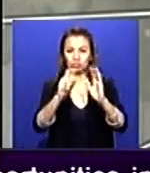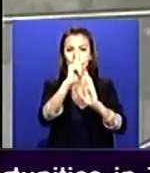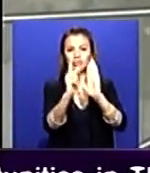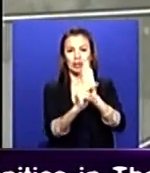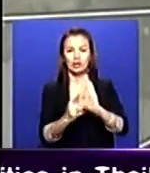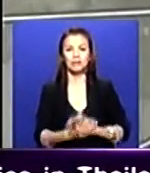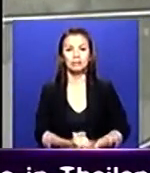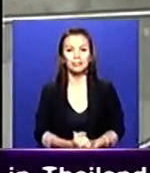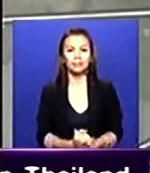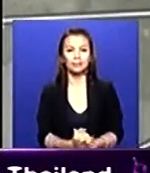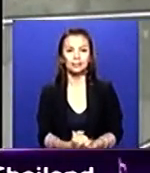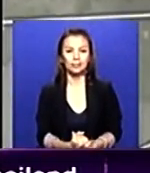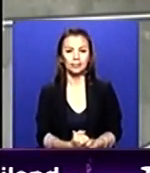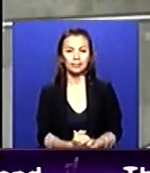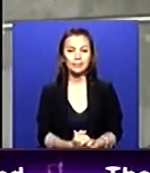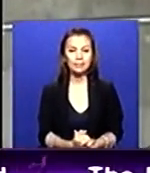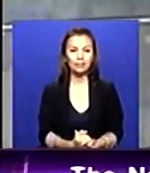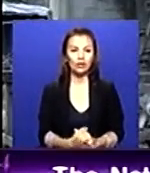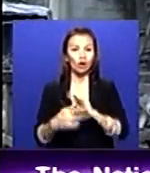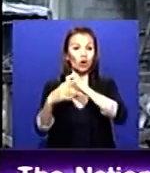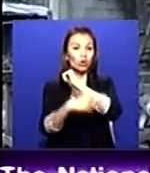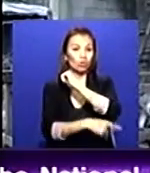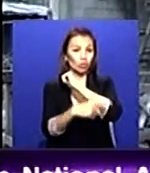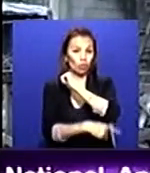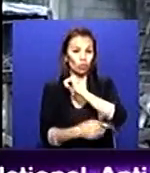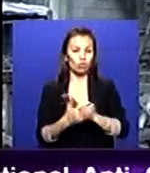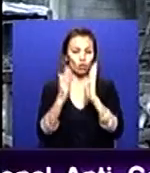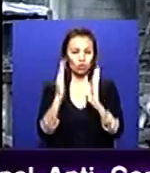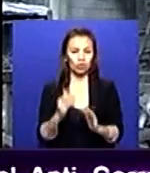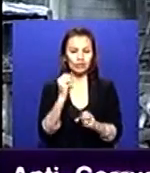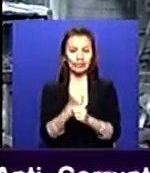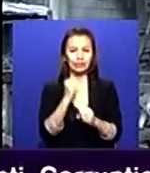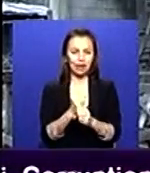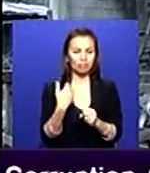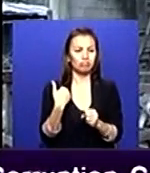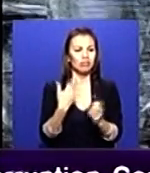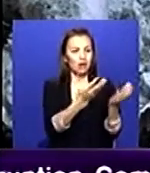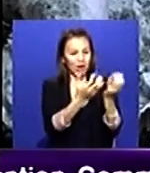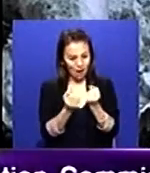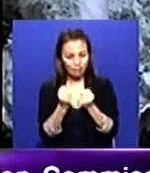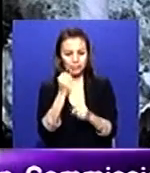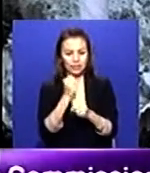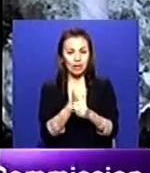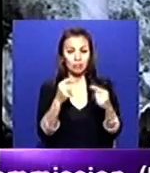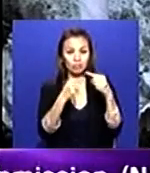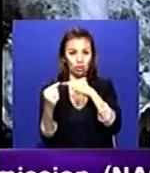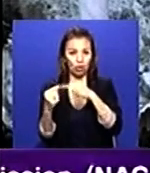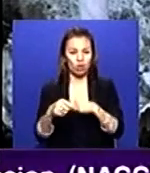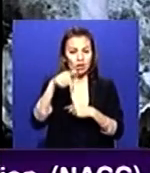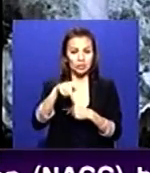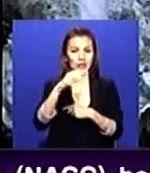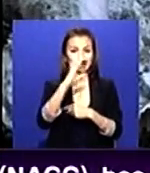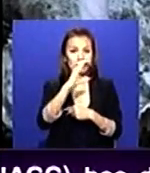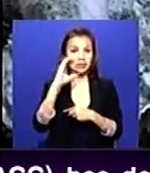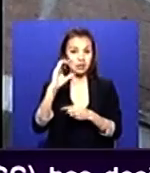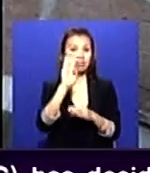ปส่วนกรณีการช่อโกงผู้รับเหมาช่วงนั้นจะเรียกบริษัทตัวแทนPCC Development and